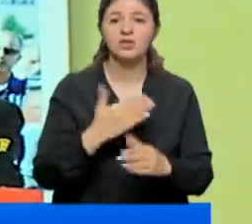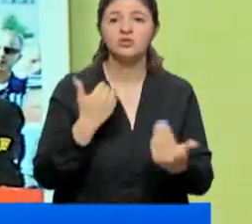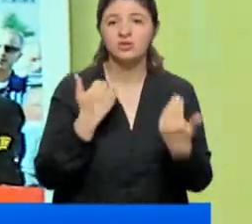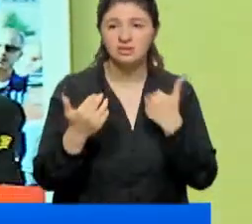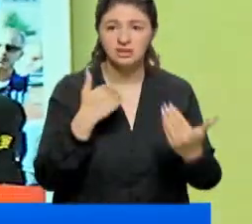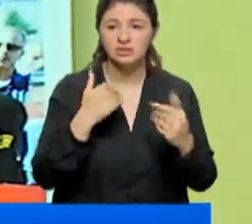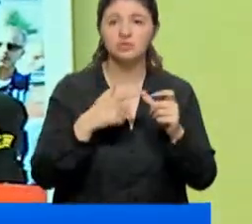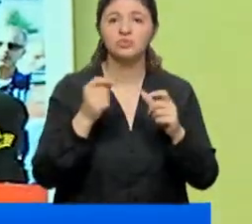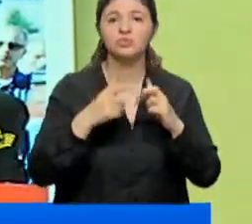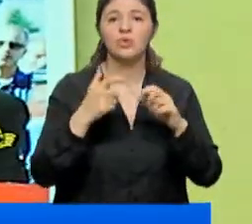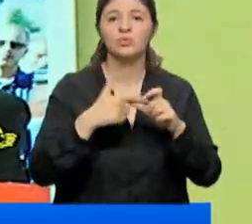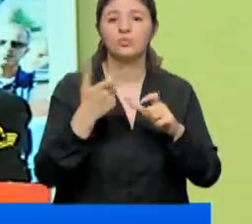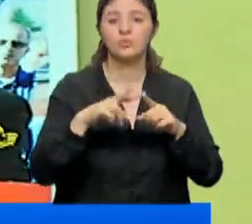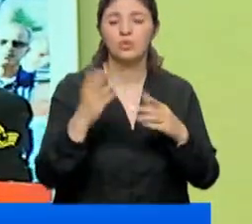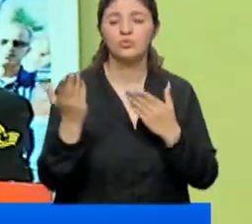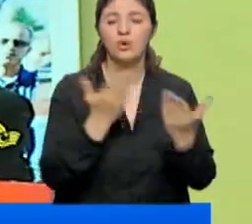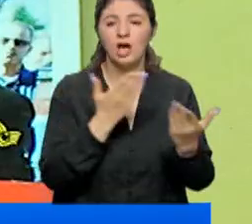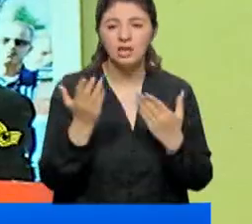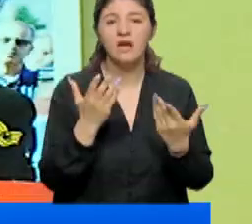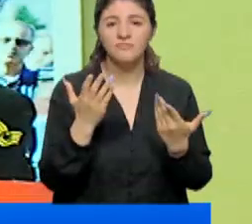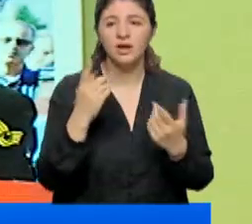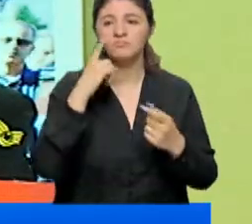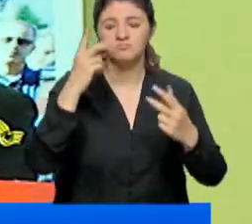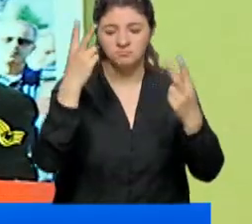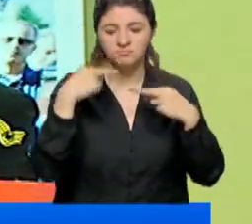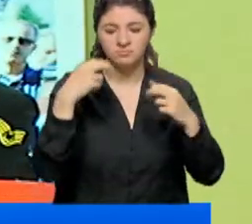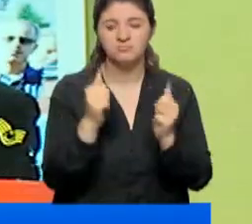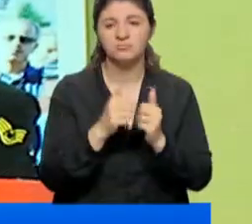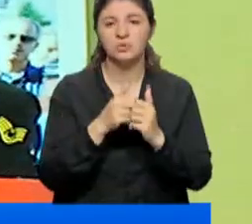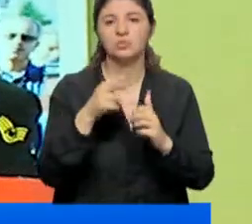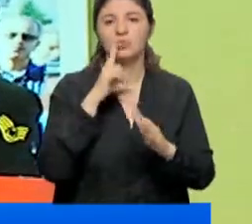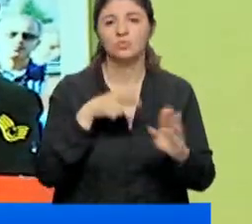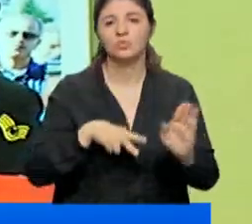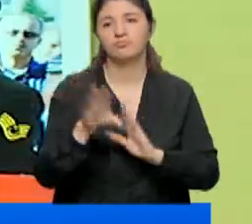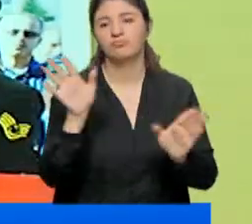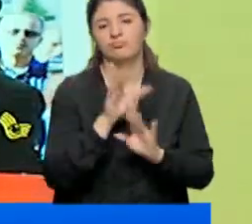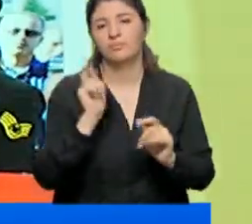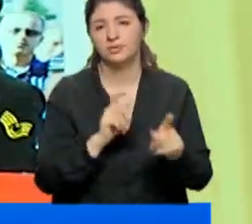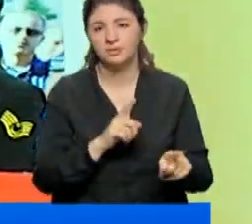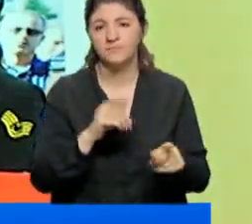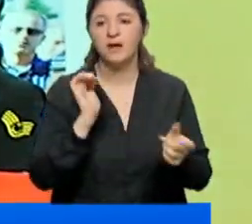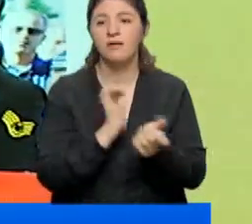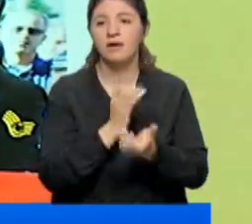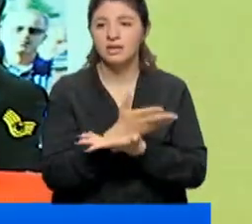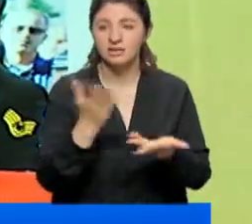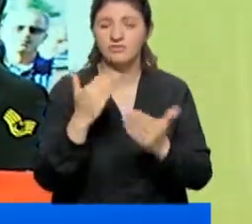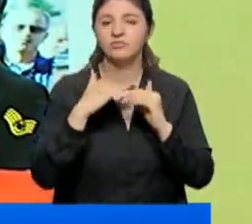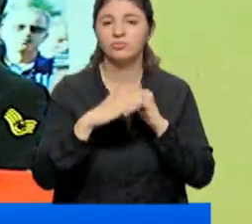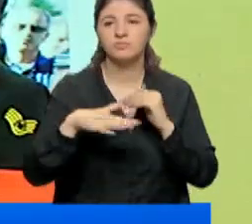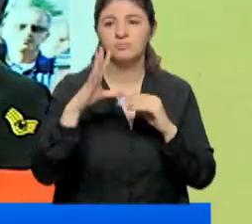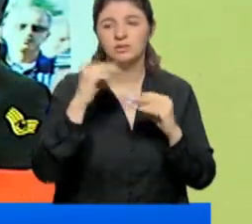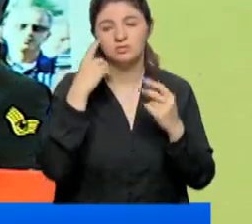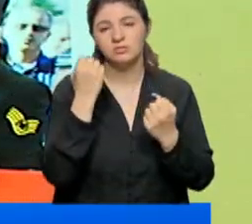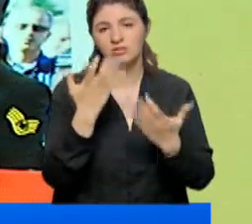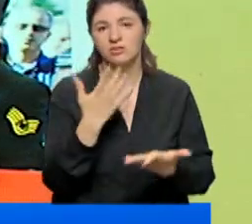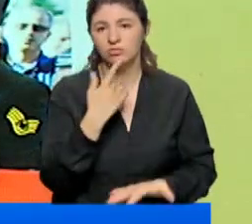Yozgat'ın Sorgun ilçesinde dualar ve gözyaşları Arasında son yolculuğuna uğurlandı ailesine ve ulusumuza